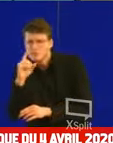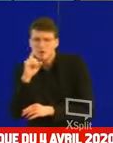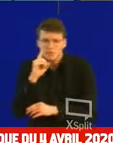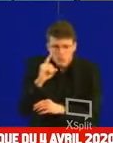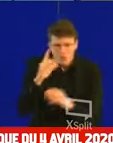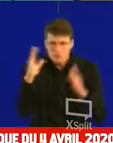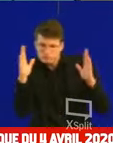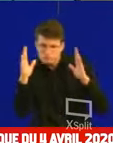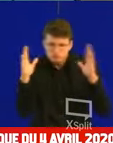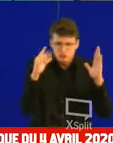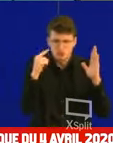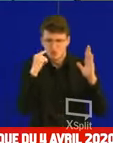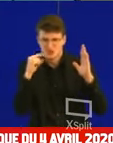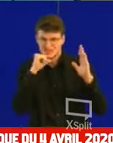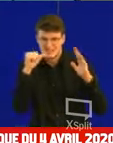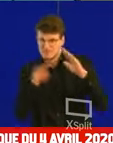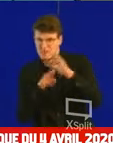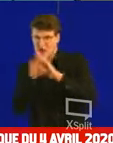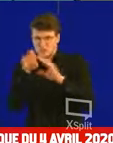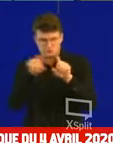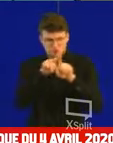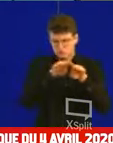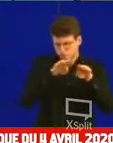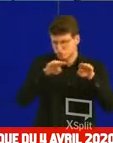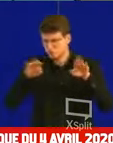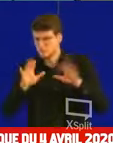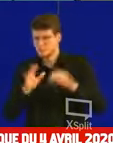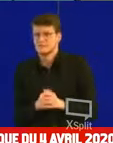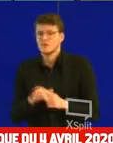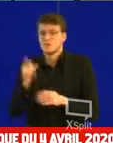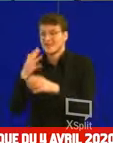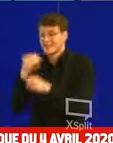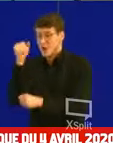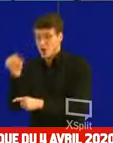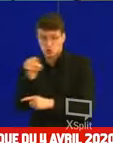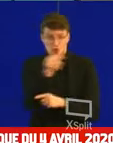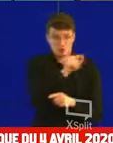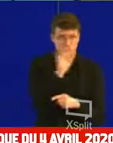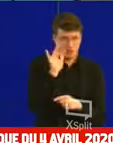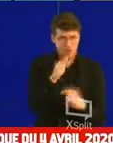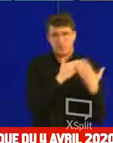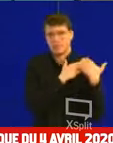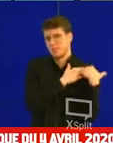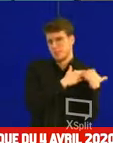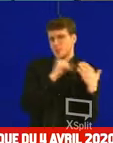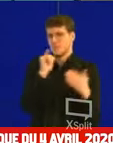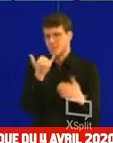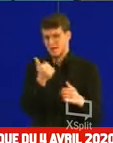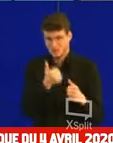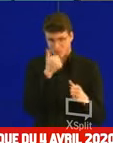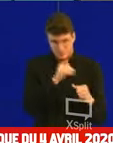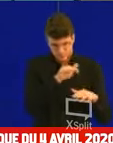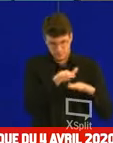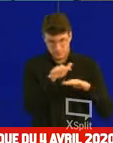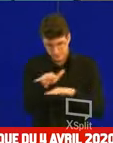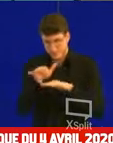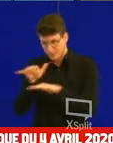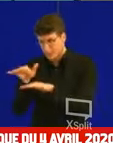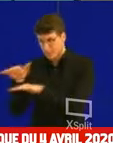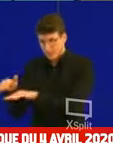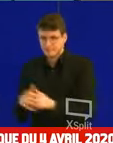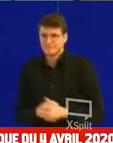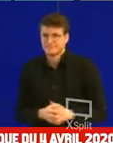recul de 6,9 bref beaucoup n ont donc ce 10e stabilise à 6 il est temps dans